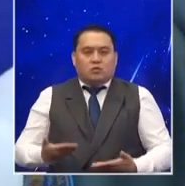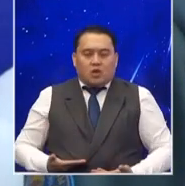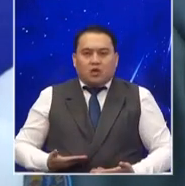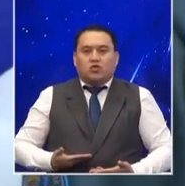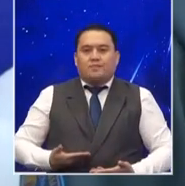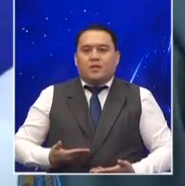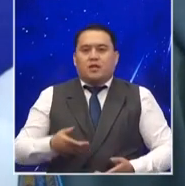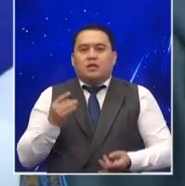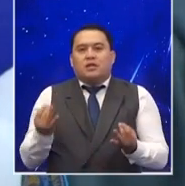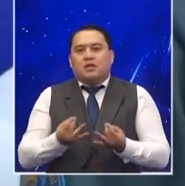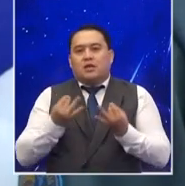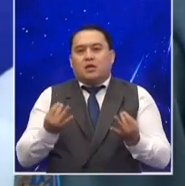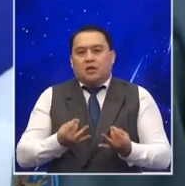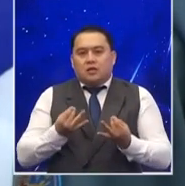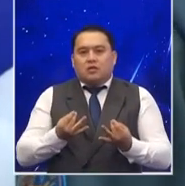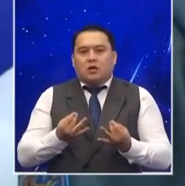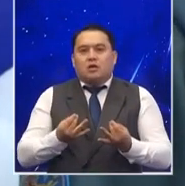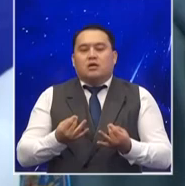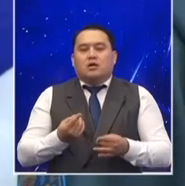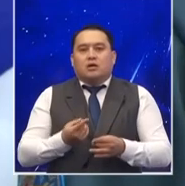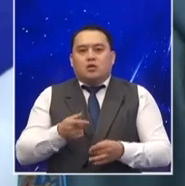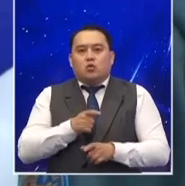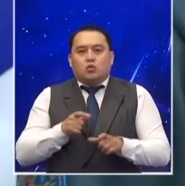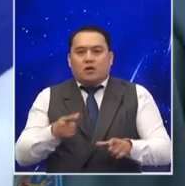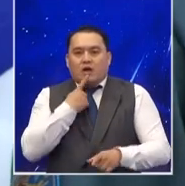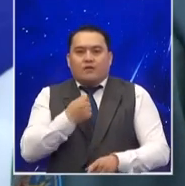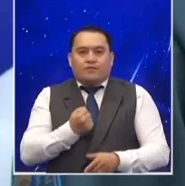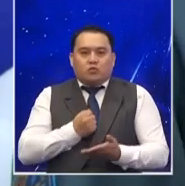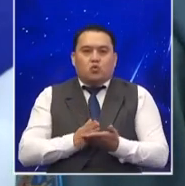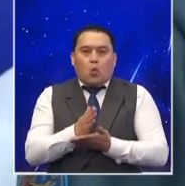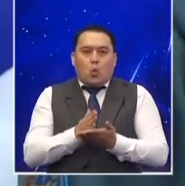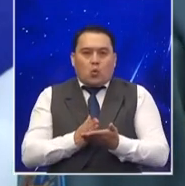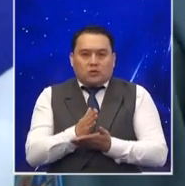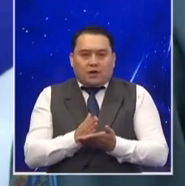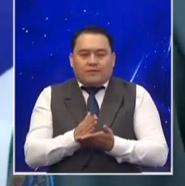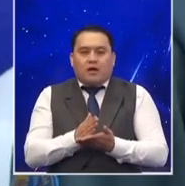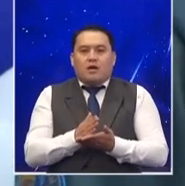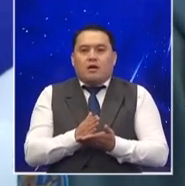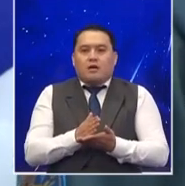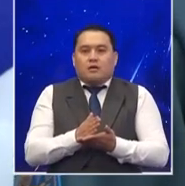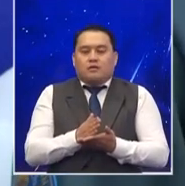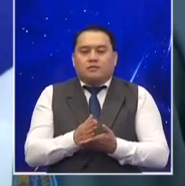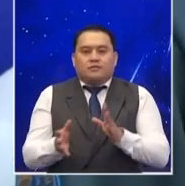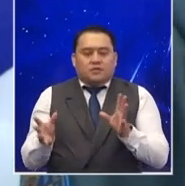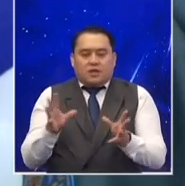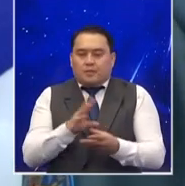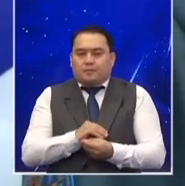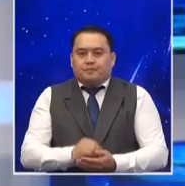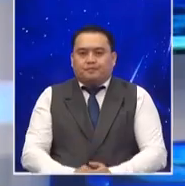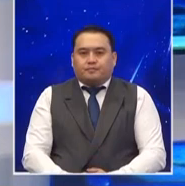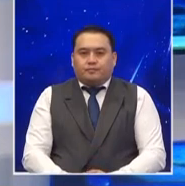воинов, интересные публикации и сюжеты вызывают интерес граждан к воинской службе, но и повышают имидж казахстанской армии в целом.